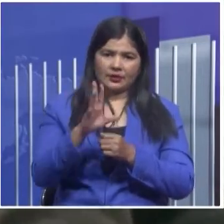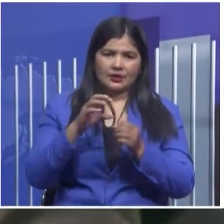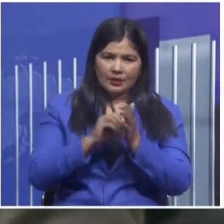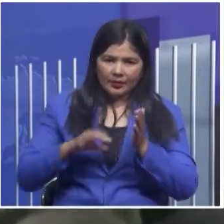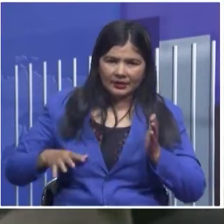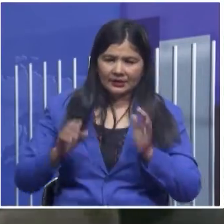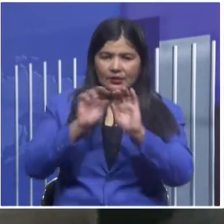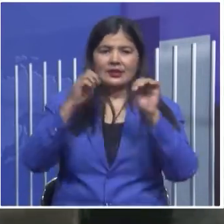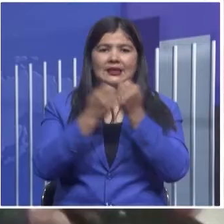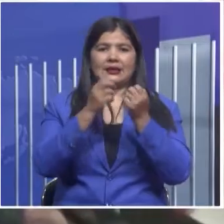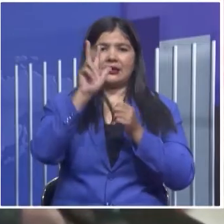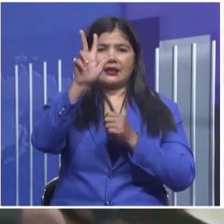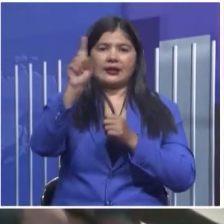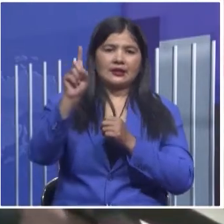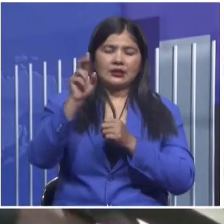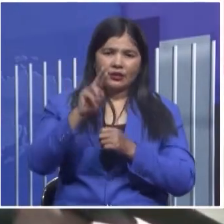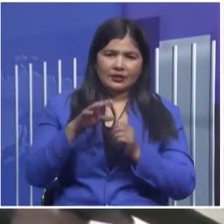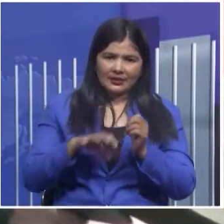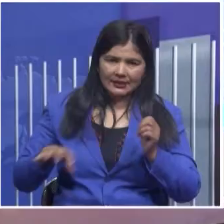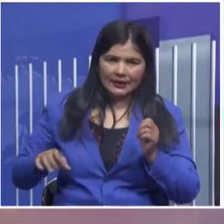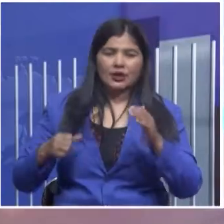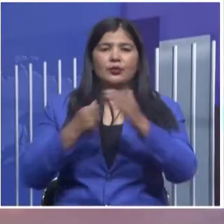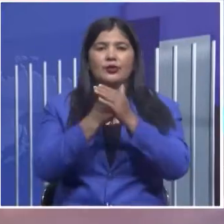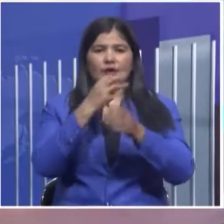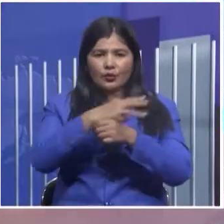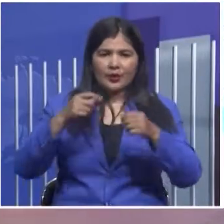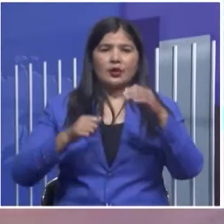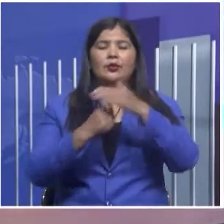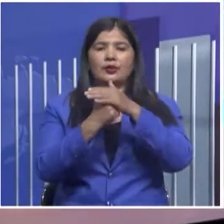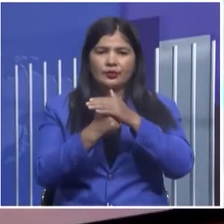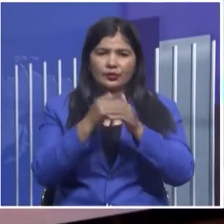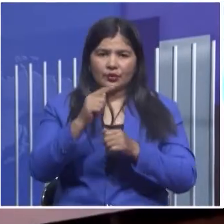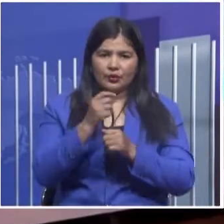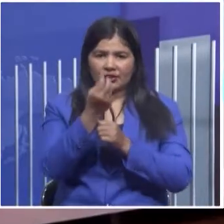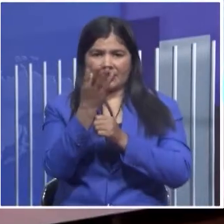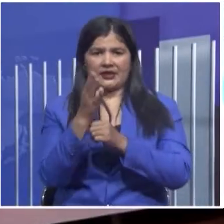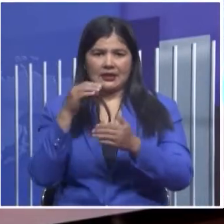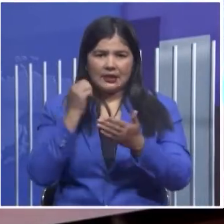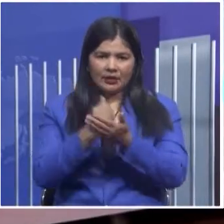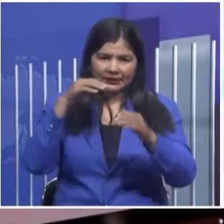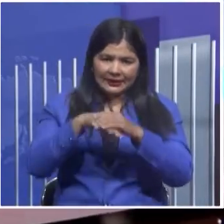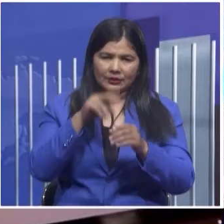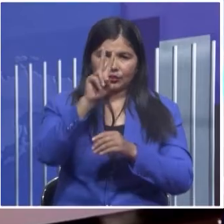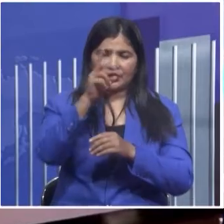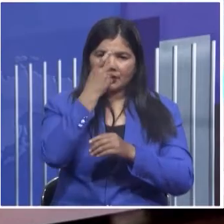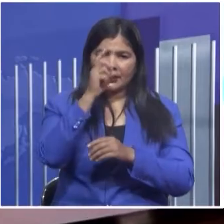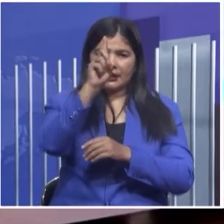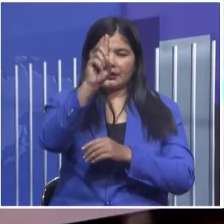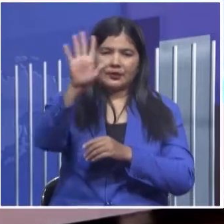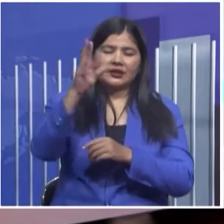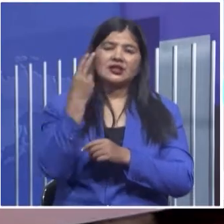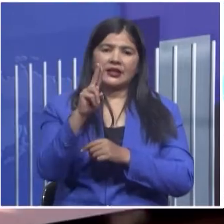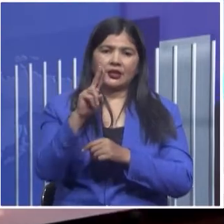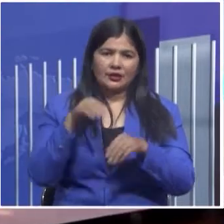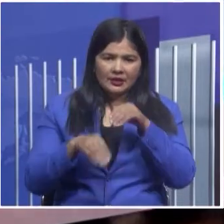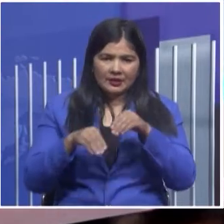सांसदको संख्या 81 रहेको छ भने स्थानीय तहका प्रमुख र उपप्रमुख मतदाताको संख्या 215 जना रहेको प्रदेश निर्वाचन